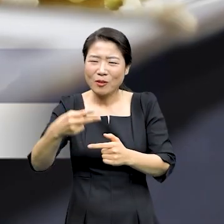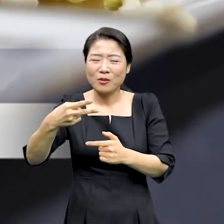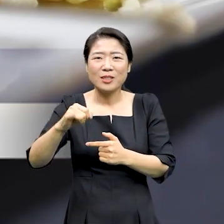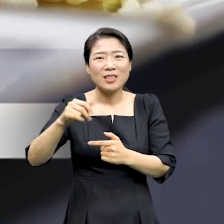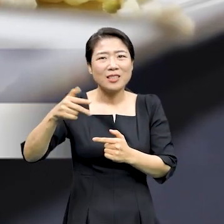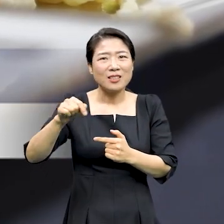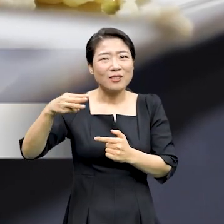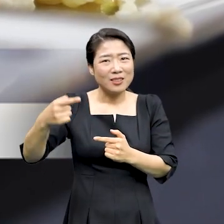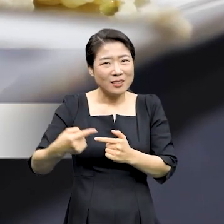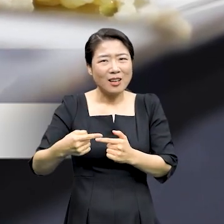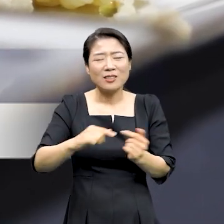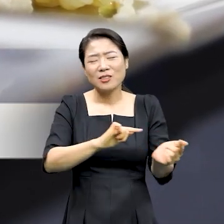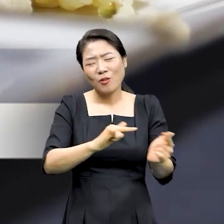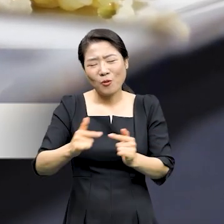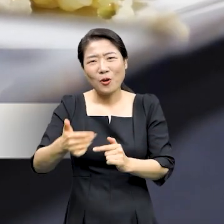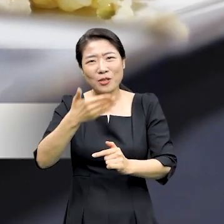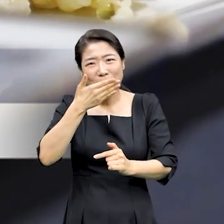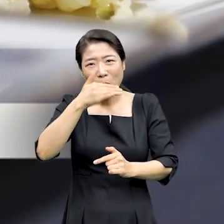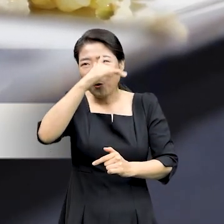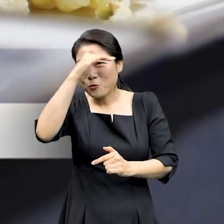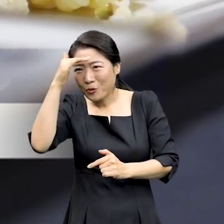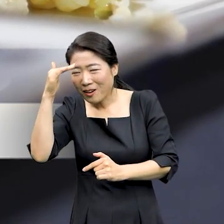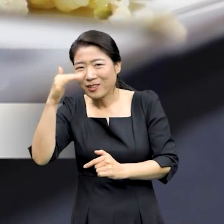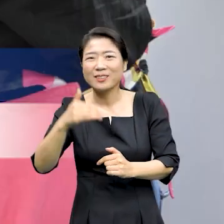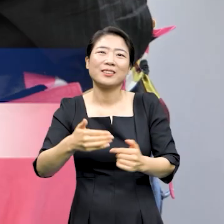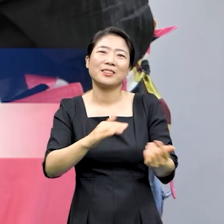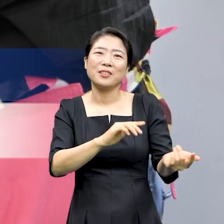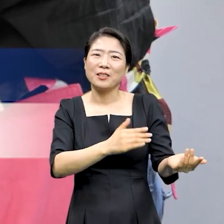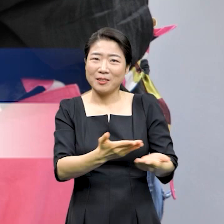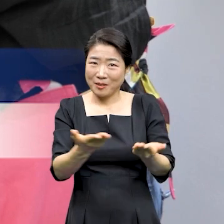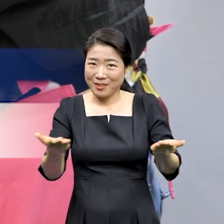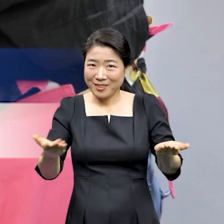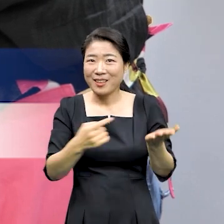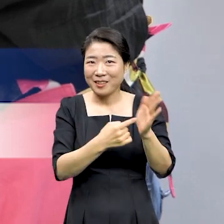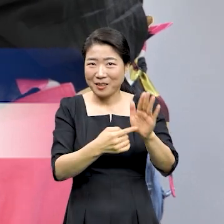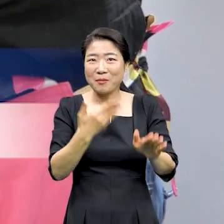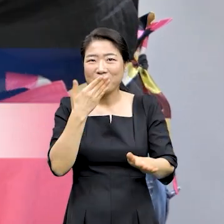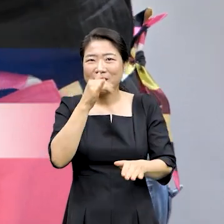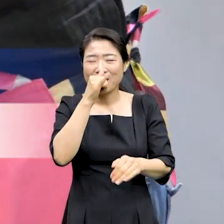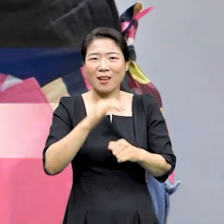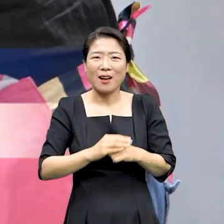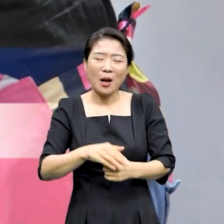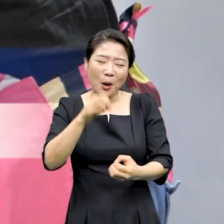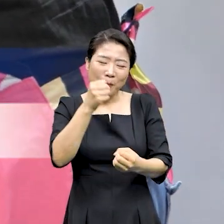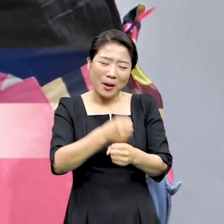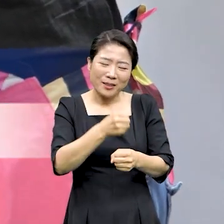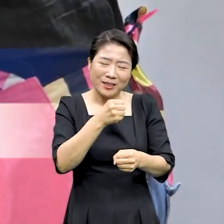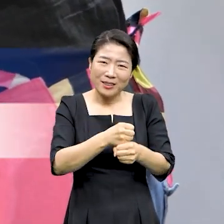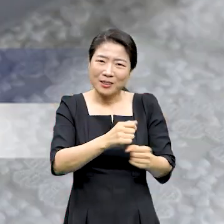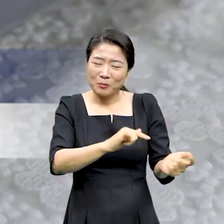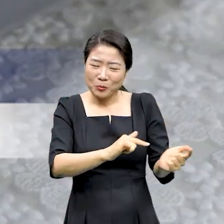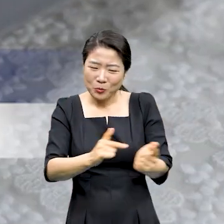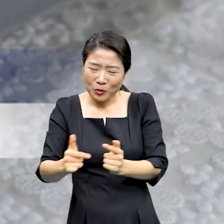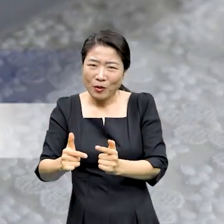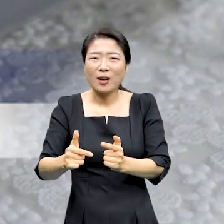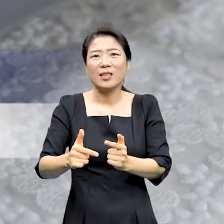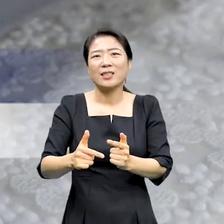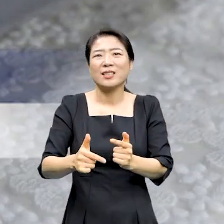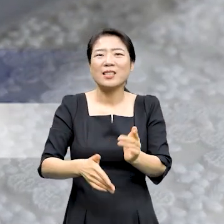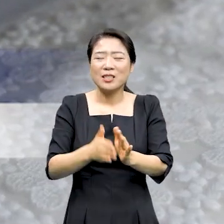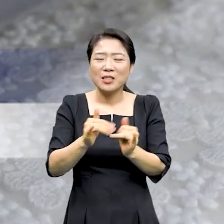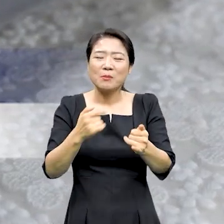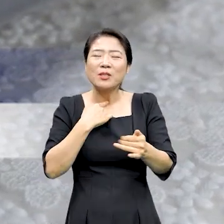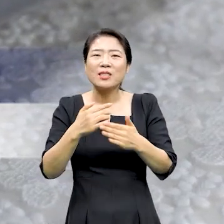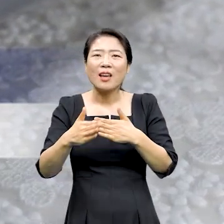디저트까지 다채로운 볼거리와 먹거리를 제공합니다. 아울러 전통 음식 만들기, 베이킹 클래스 등 다양한 시민